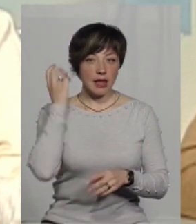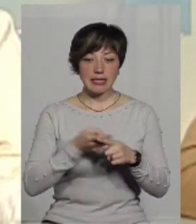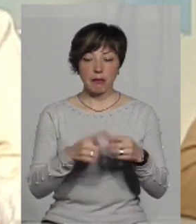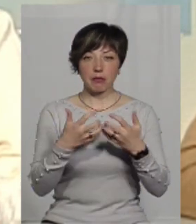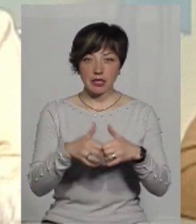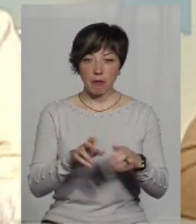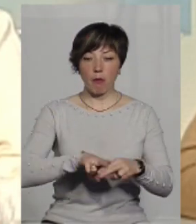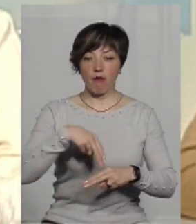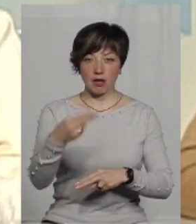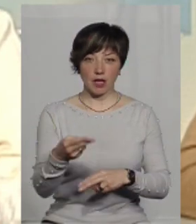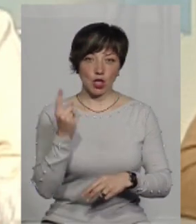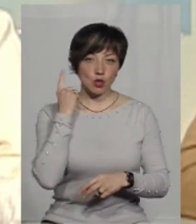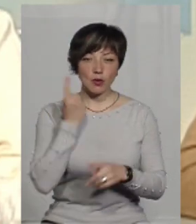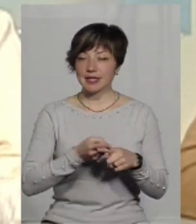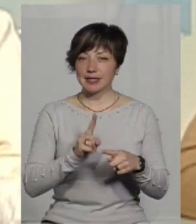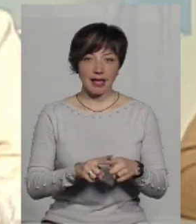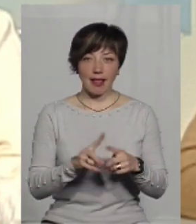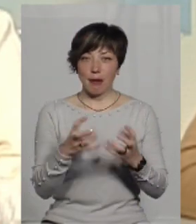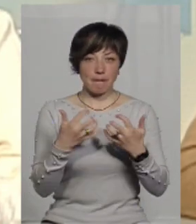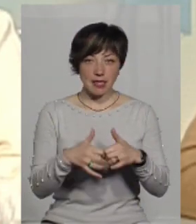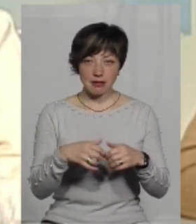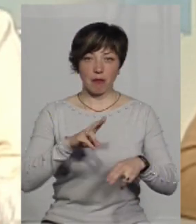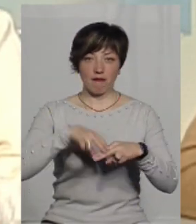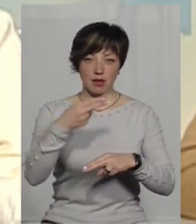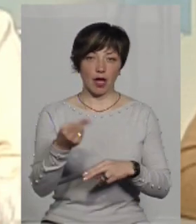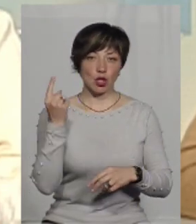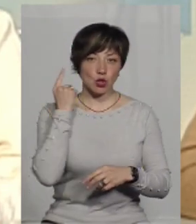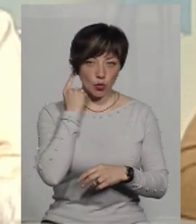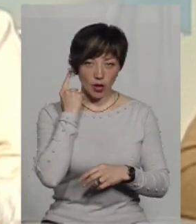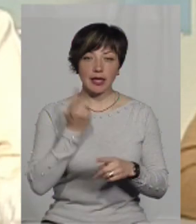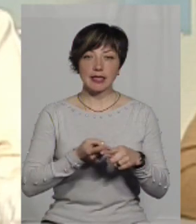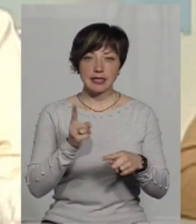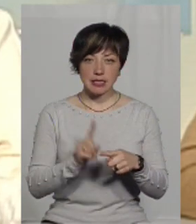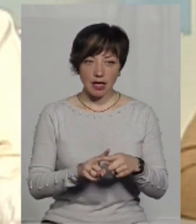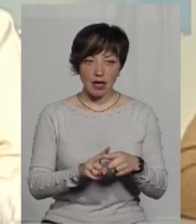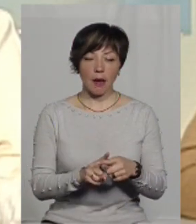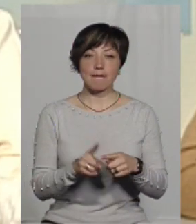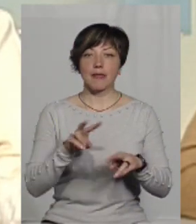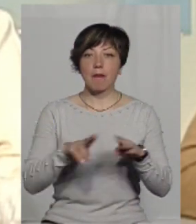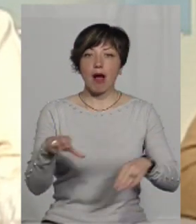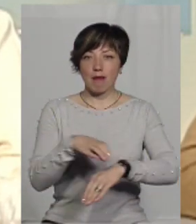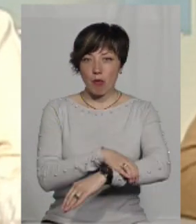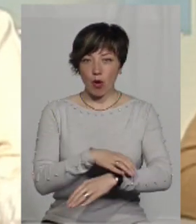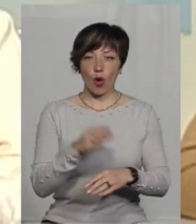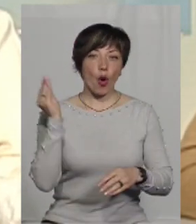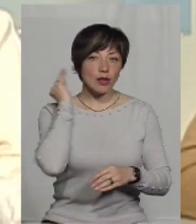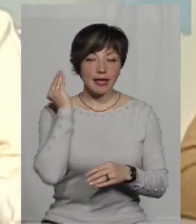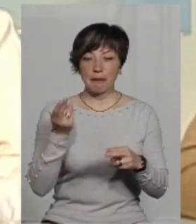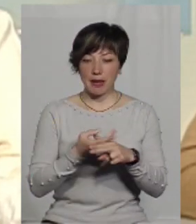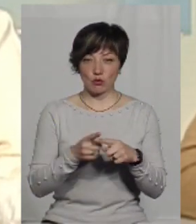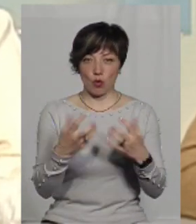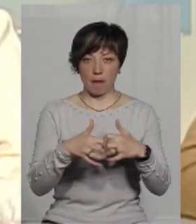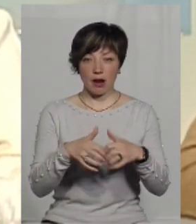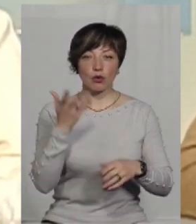це пристрій, який повертає слух. Це не пристрій, який повертає слух. Це протез. І без